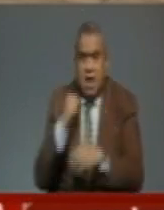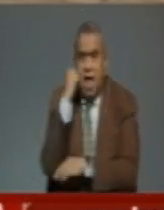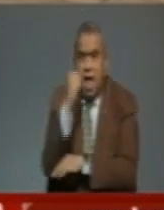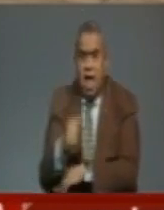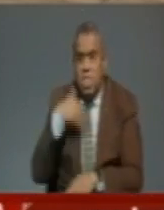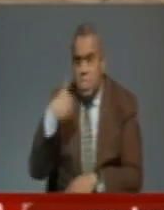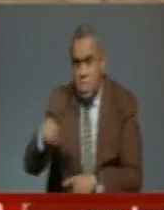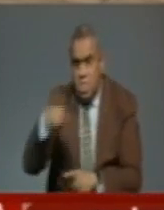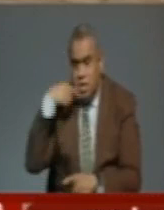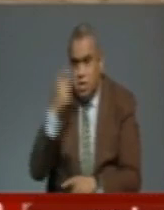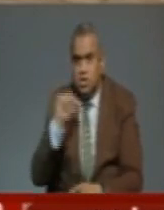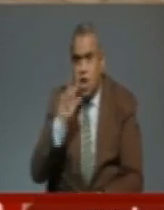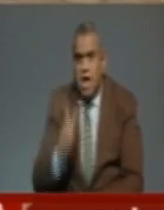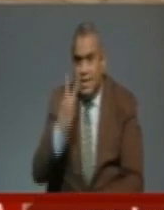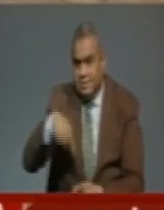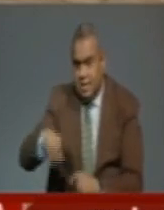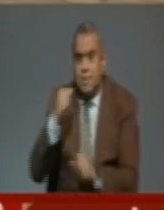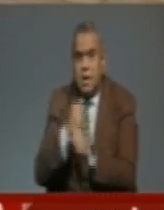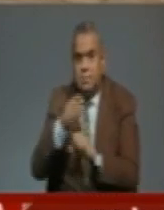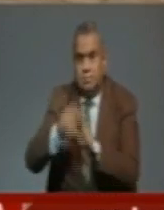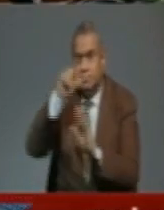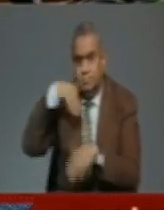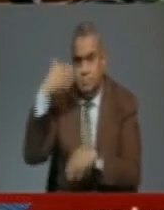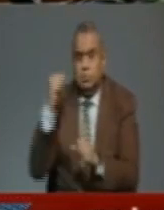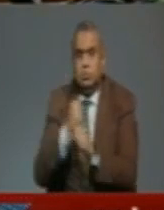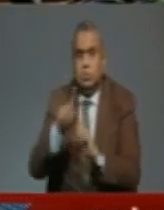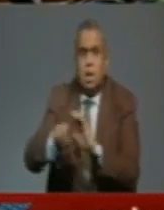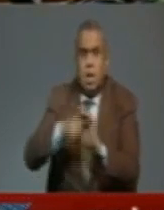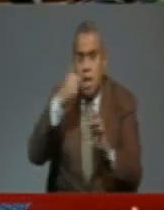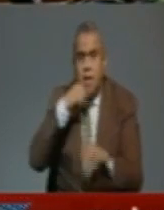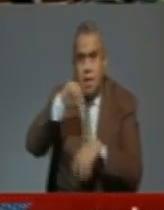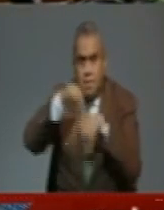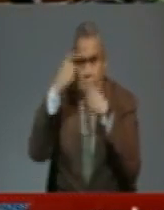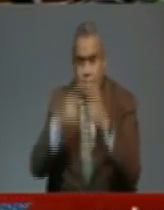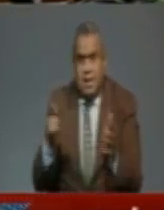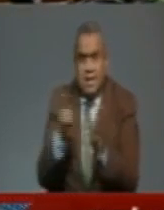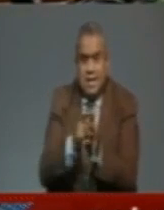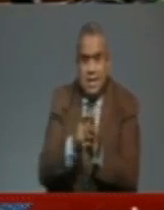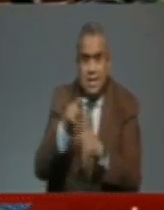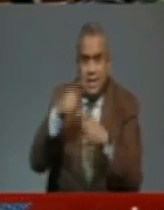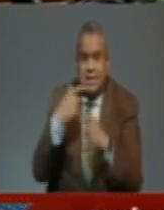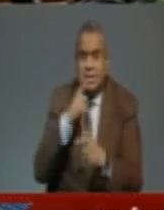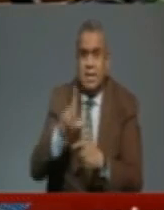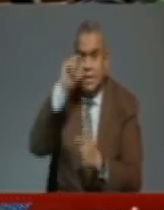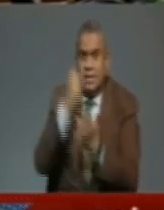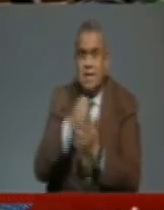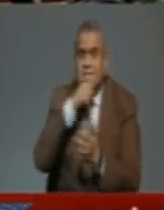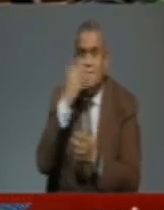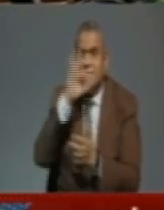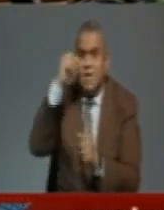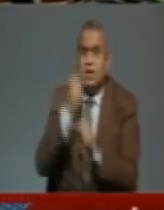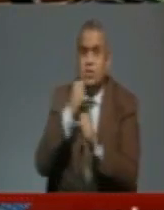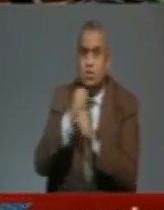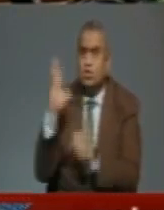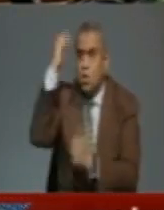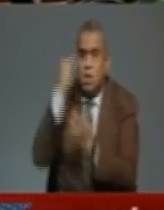يوليو القادم علشان يبداوا البنيه الفوقيه بتاعتهم، ودي تبقى اول محطه بعد سي ام اي بتسلم الى مشغل عالمي علشان يبدا ان شاء